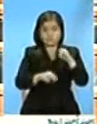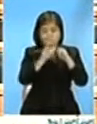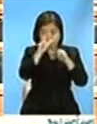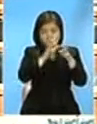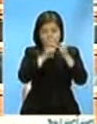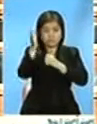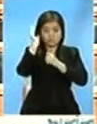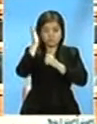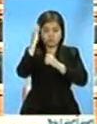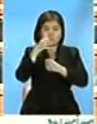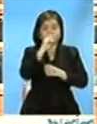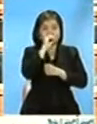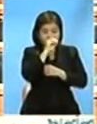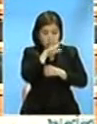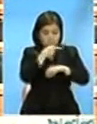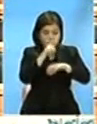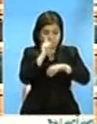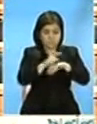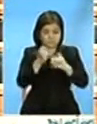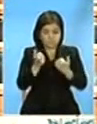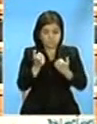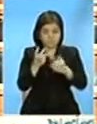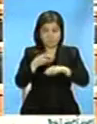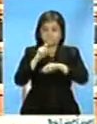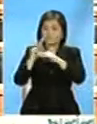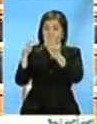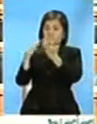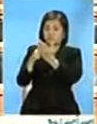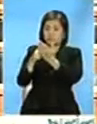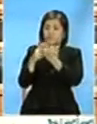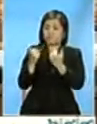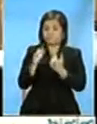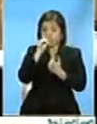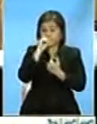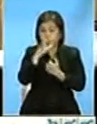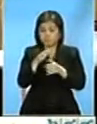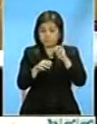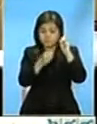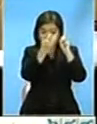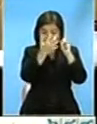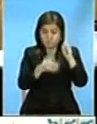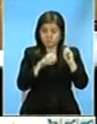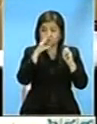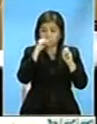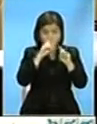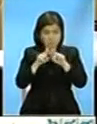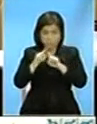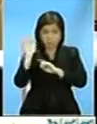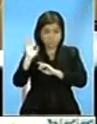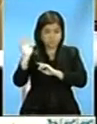ดังนั้นผมยังอยากกราบเรียนท่านประธานว่า ท่านฮะไม่ได้หมายความว่าไม่ได้สวนมาตราอื่นก็จะไปพูดมาตราอื่นไ